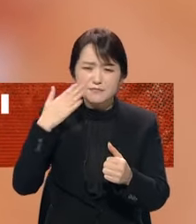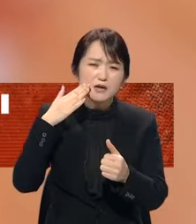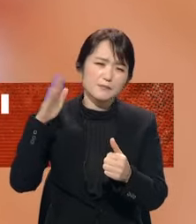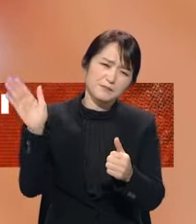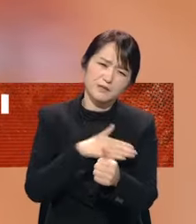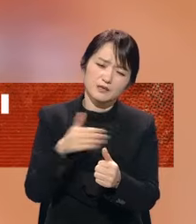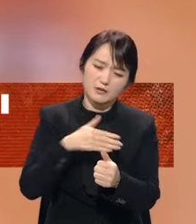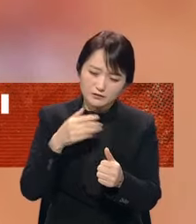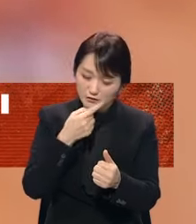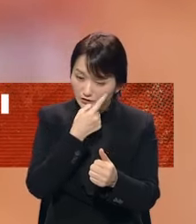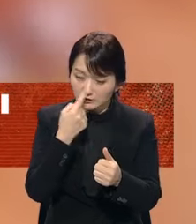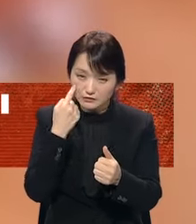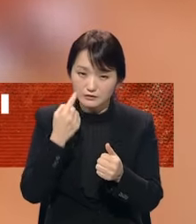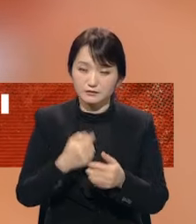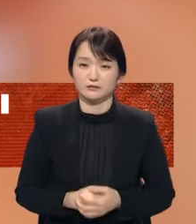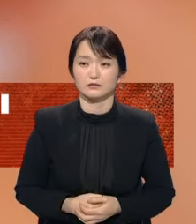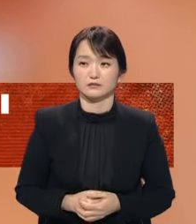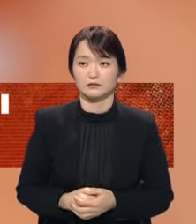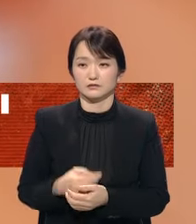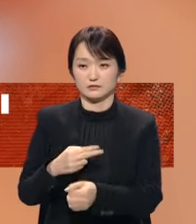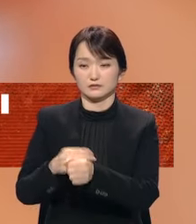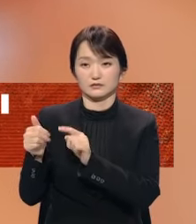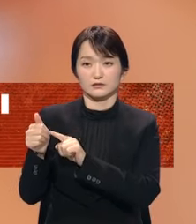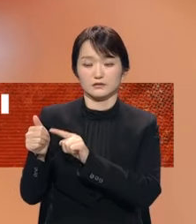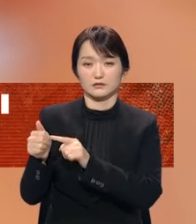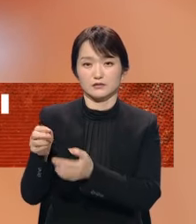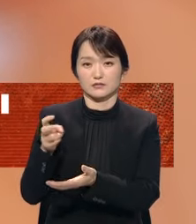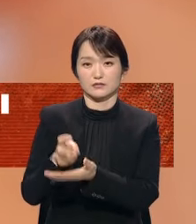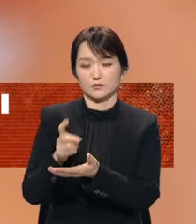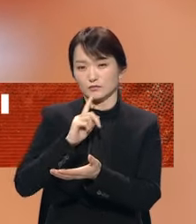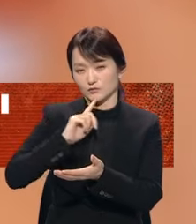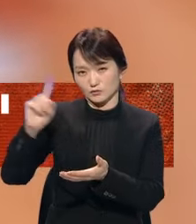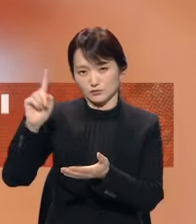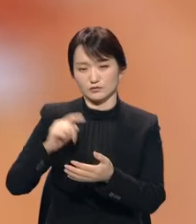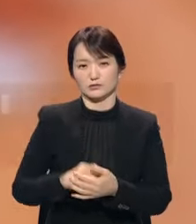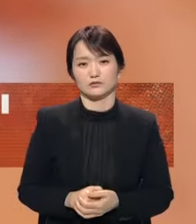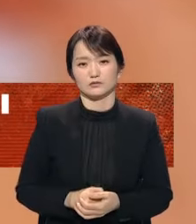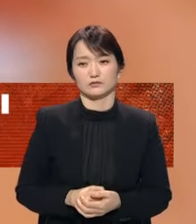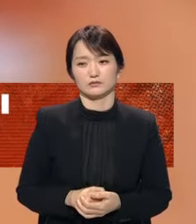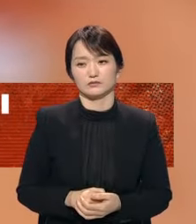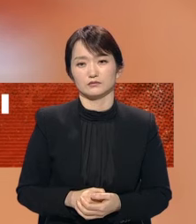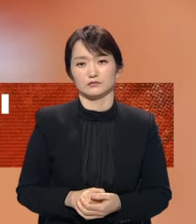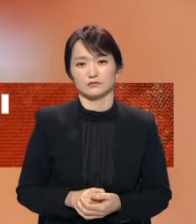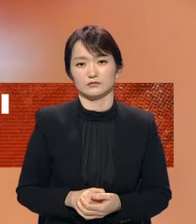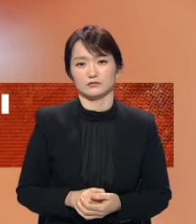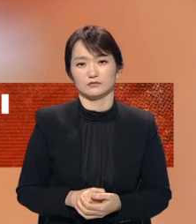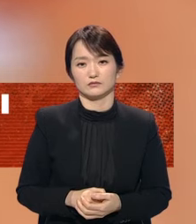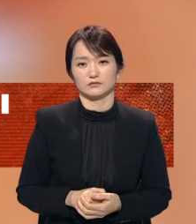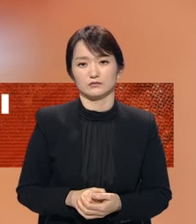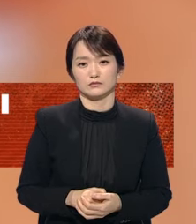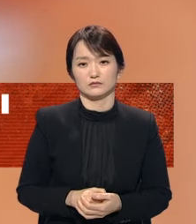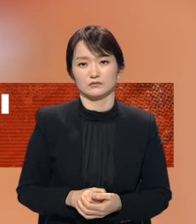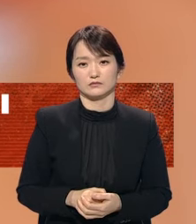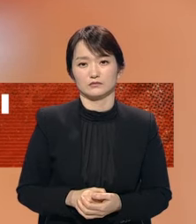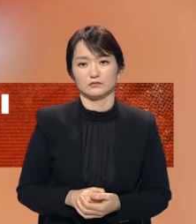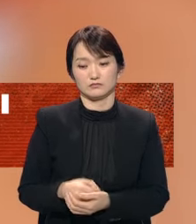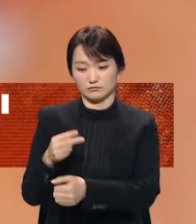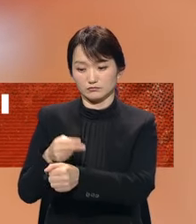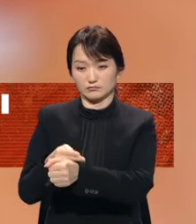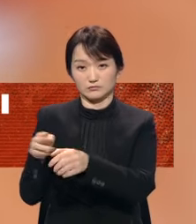그리고 나서 이제 이 재활사를 이 사법 처리를 하고 나서 그 다음에 그 사법 처리가 되는 상황에서 선생님이 안